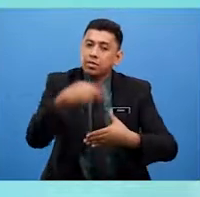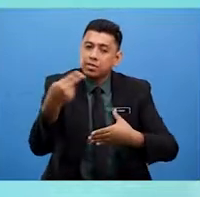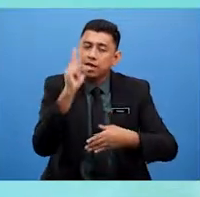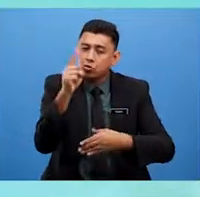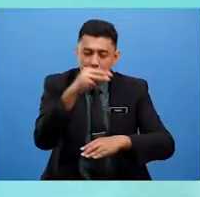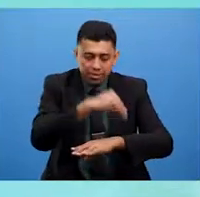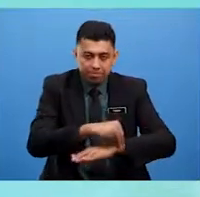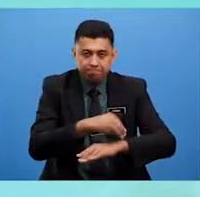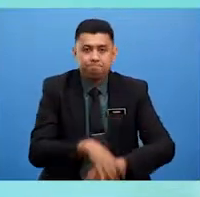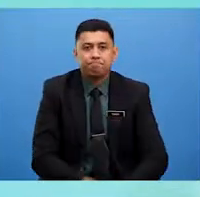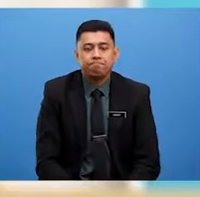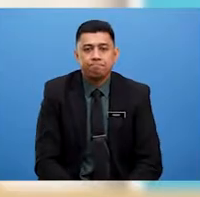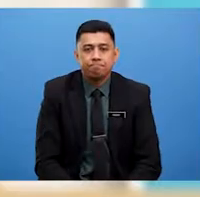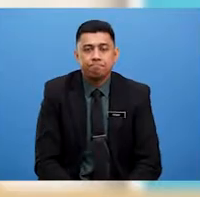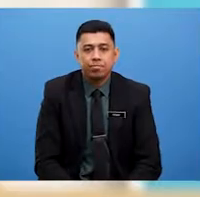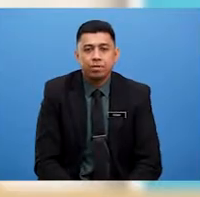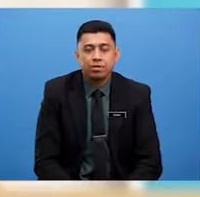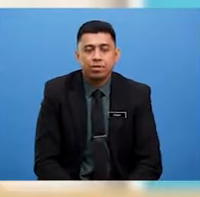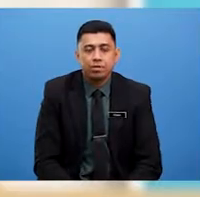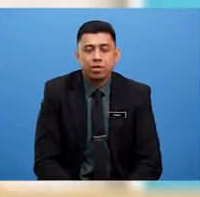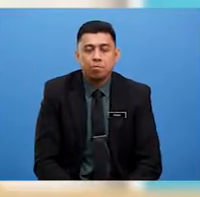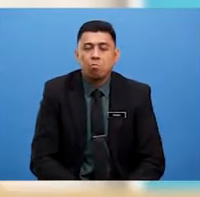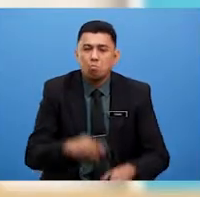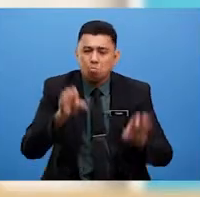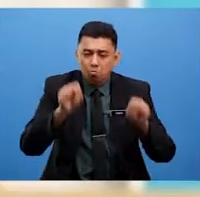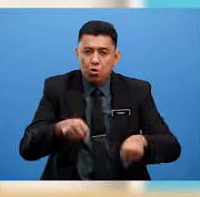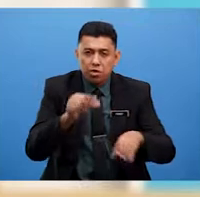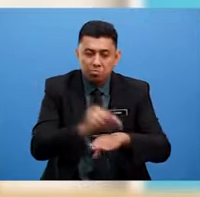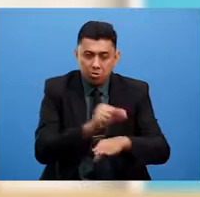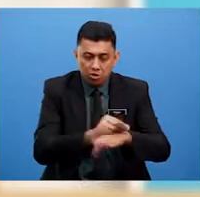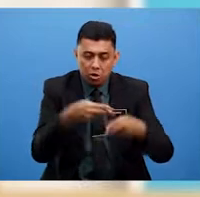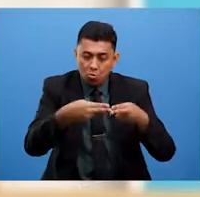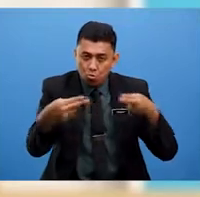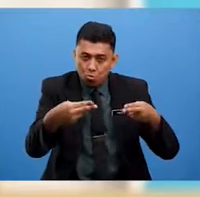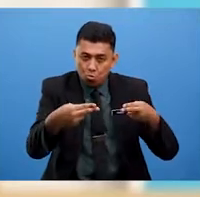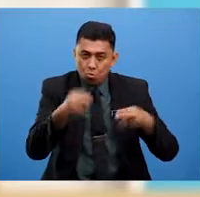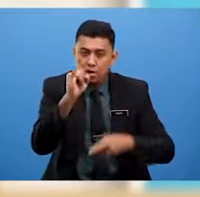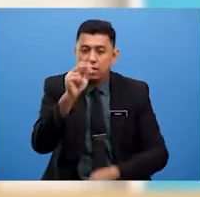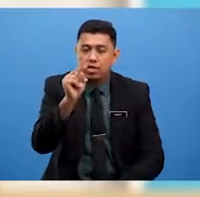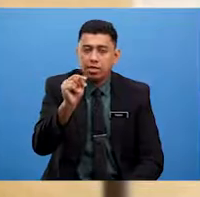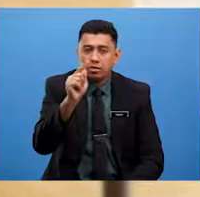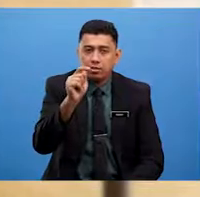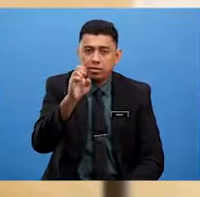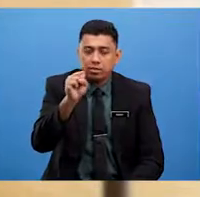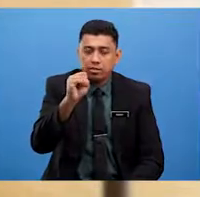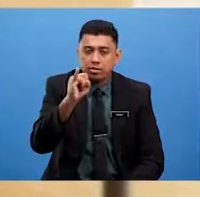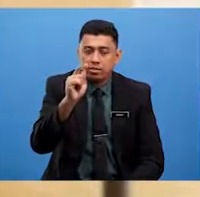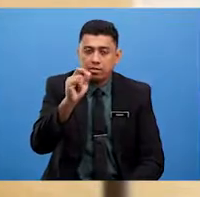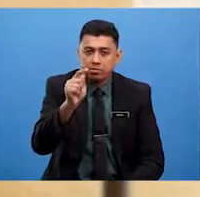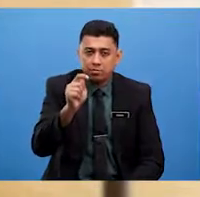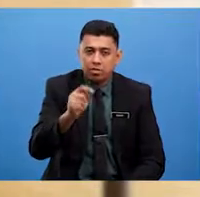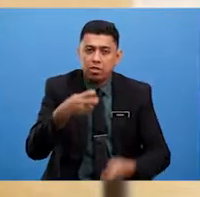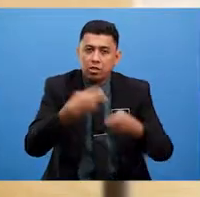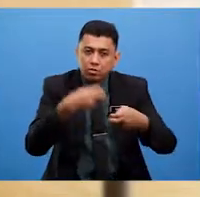satu masa. Komponen yang boleh digunakan untuk mengukur intensiti latihan ialah